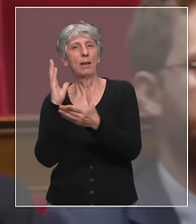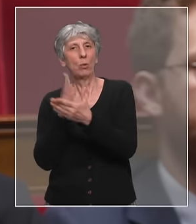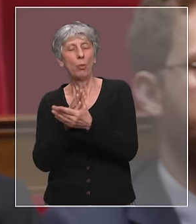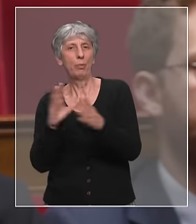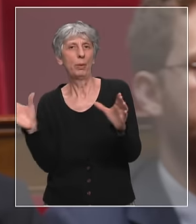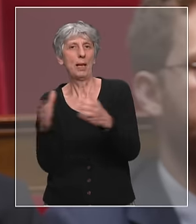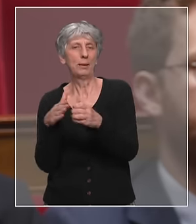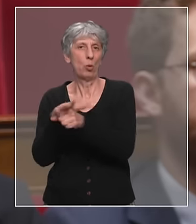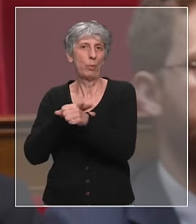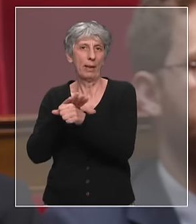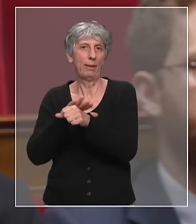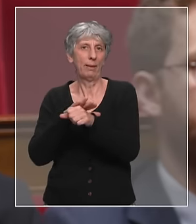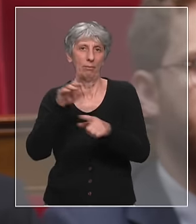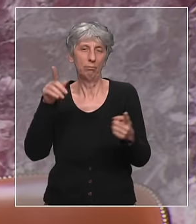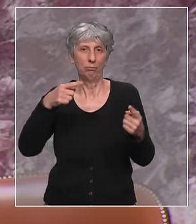des élèves? Je vous remercie.